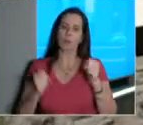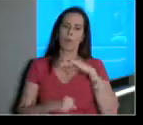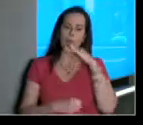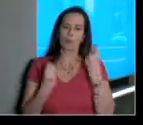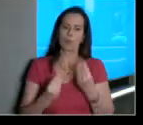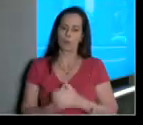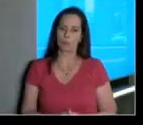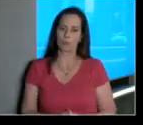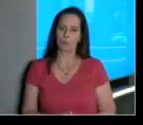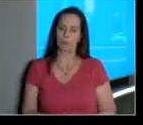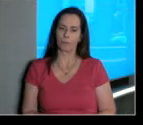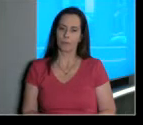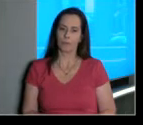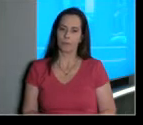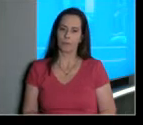מספקים.